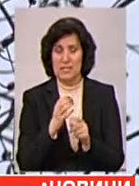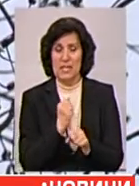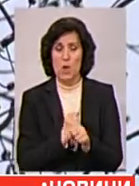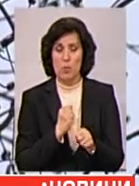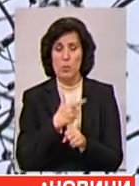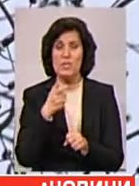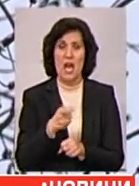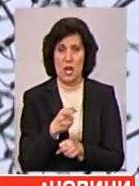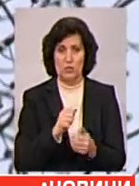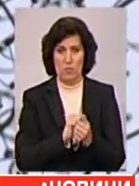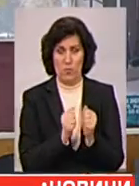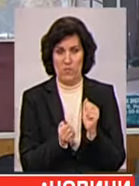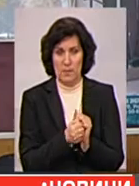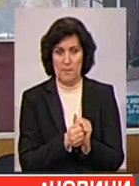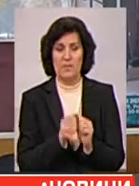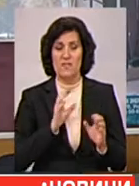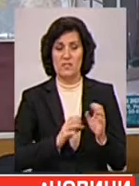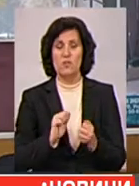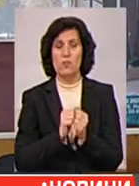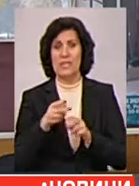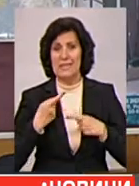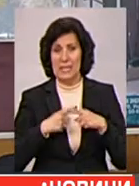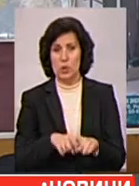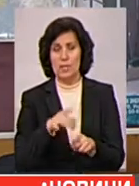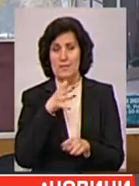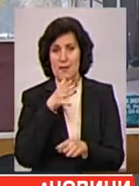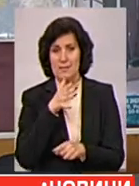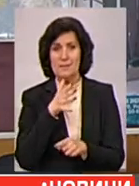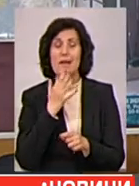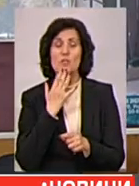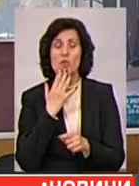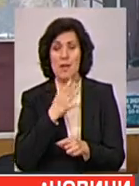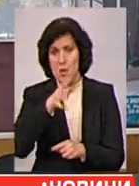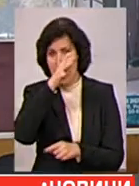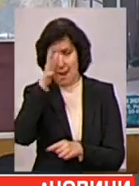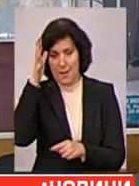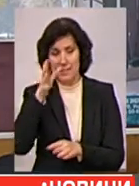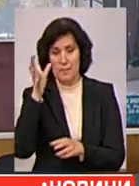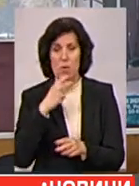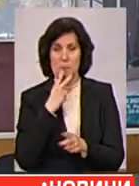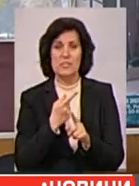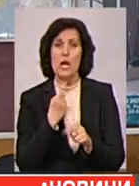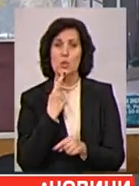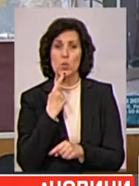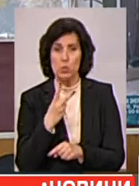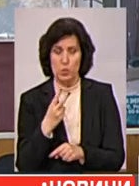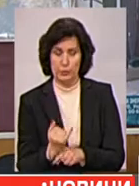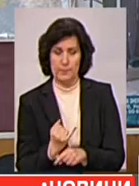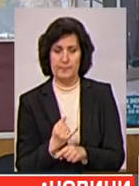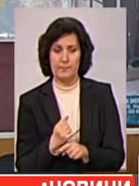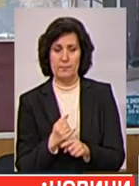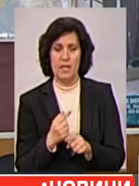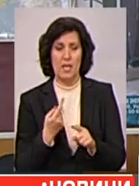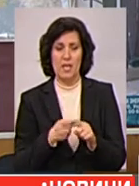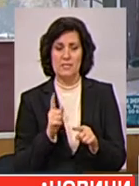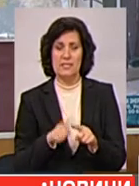на газовому вугіллі. В Інституті вугільних технологій Національної академії наук України вказують на певні труднощі. Цих котлів не так